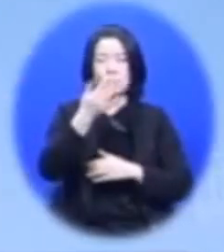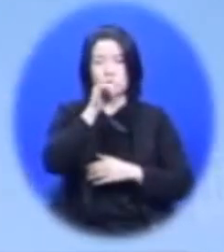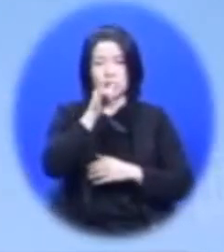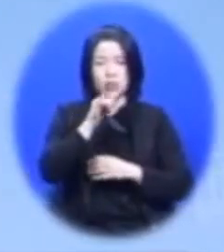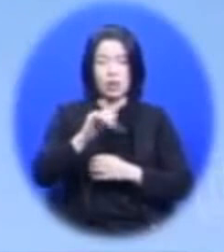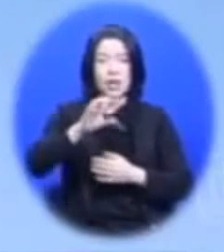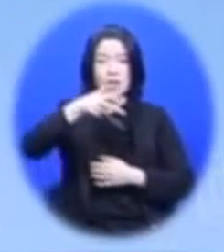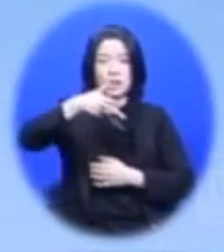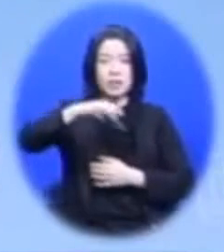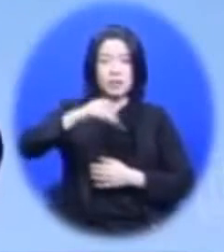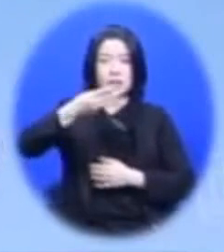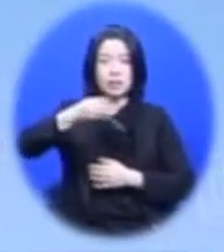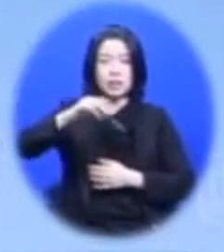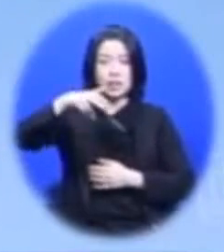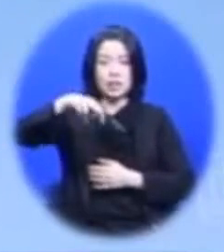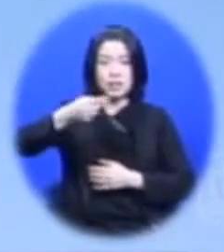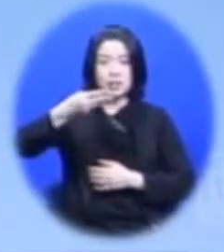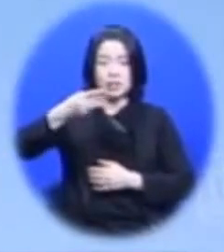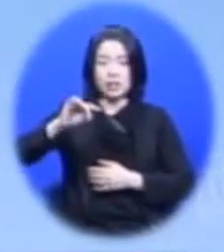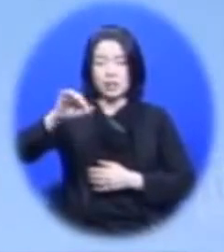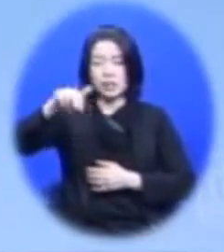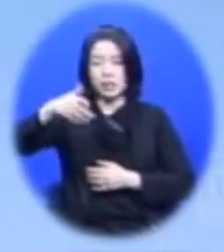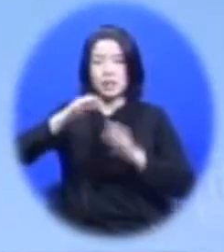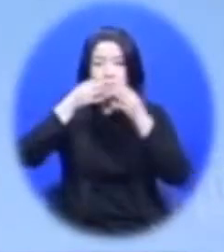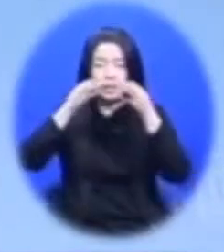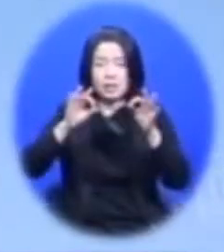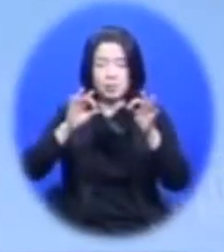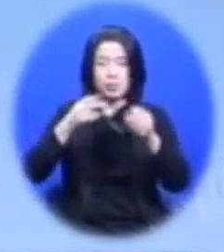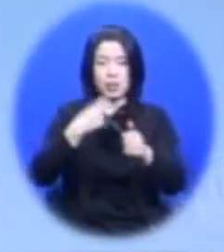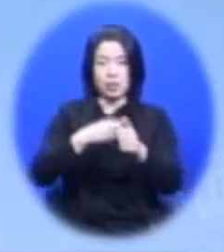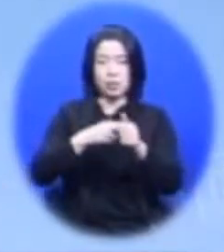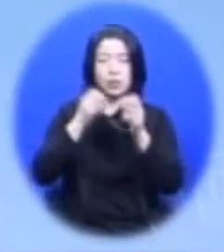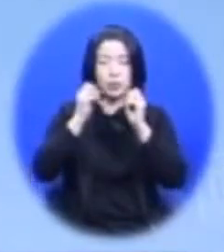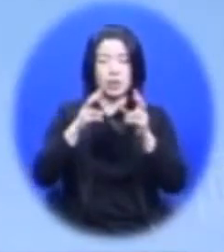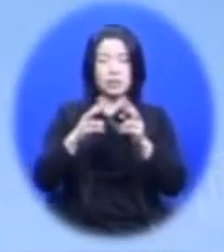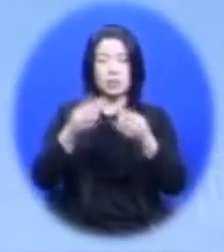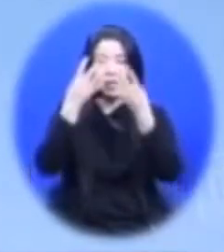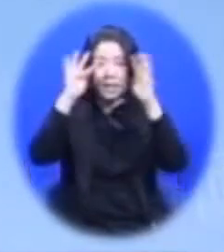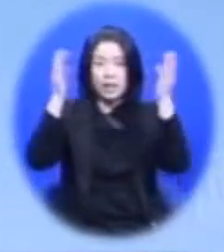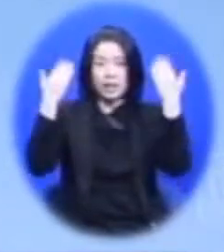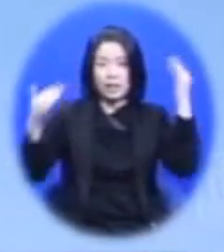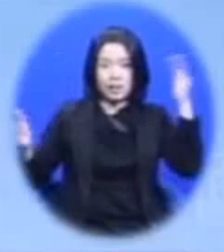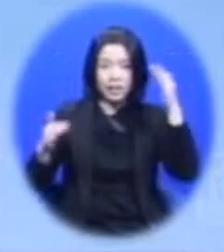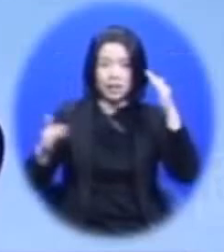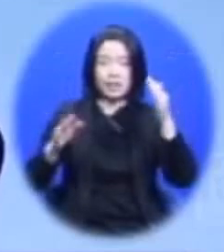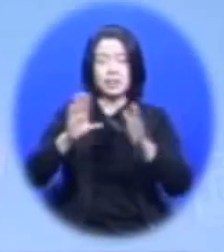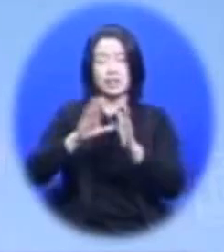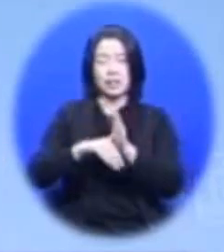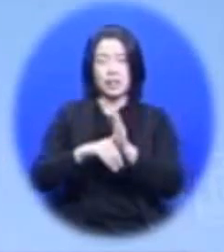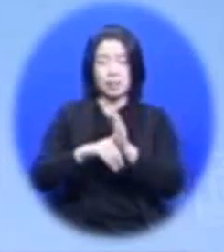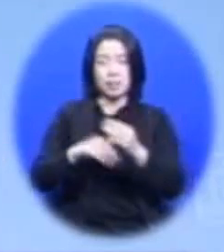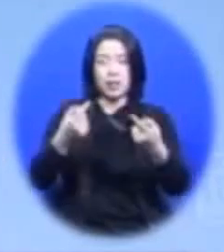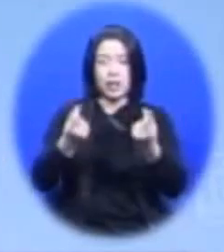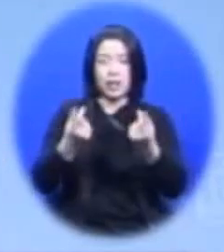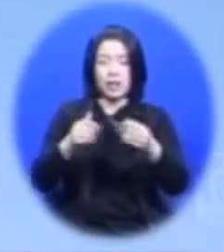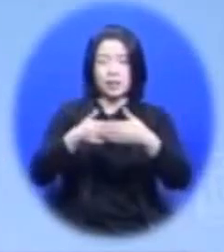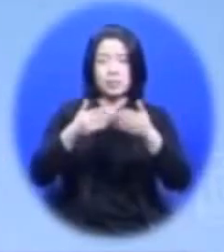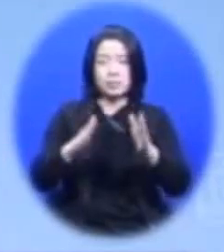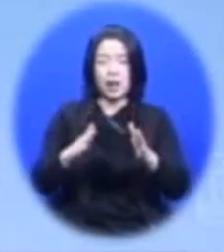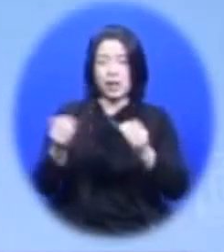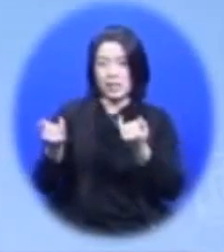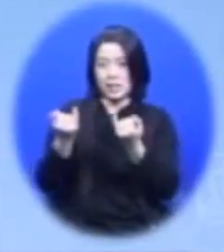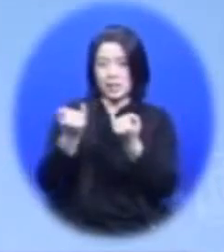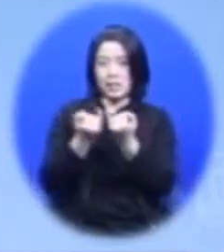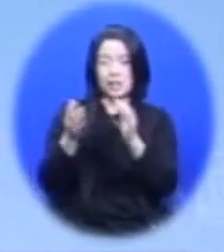선교사님이, 그분이 이제 대학 다닐 때 같은 방 룸메이트가 그렇게